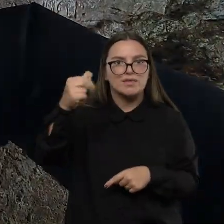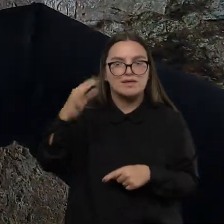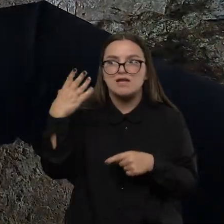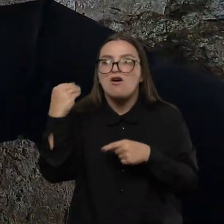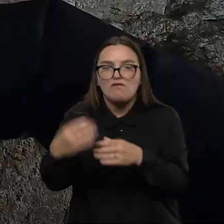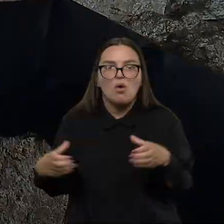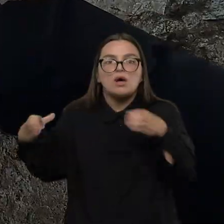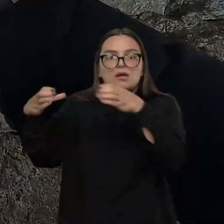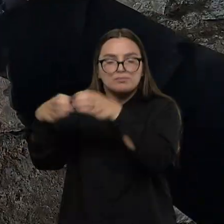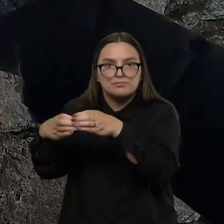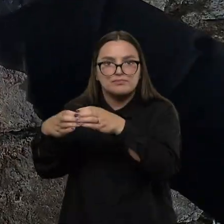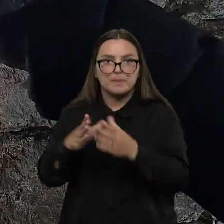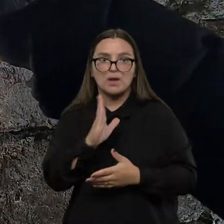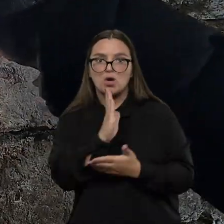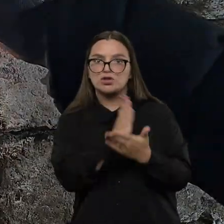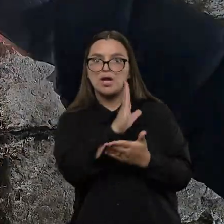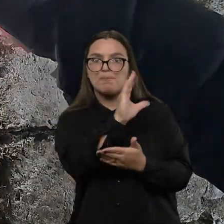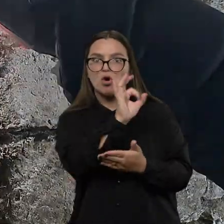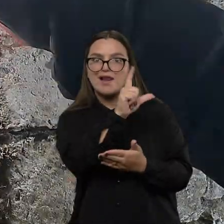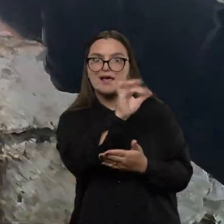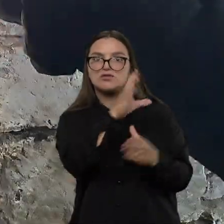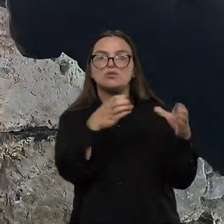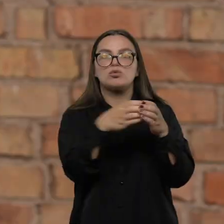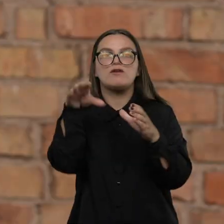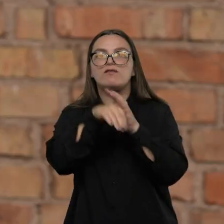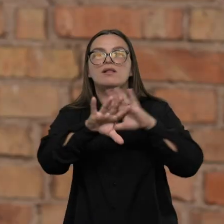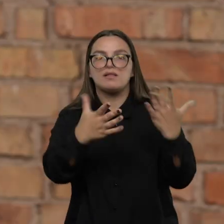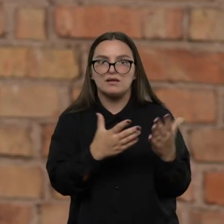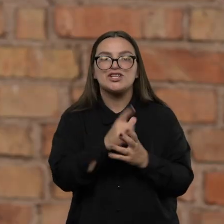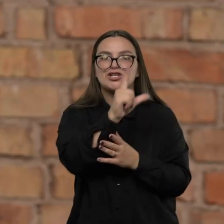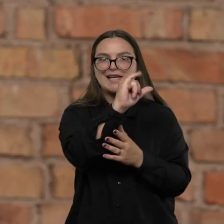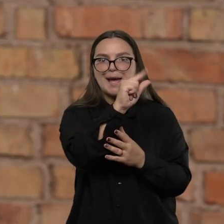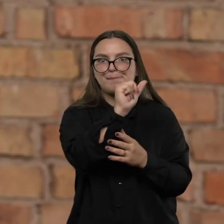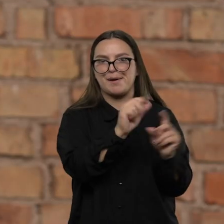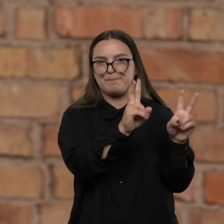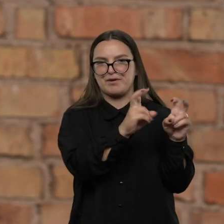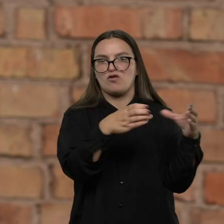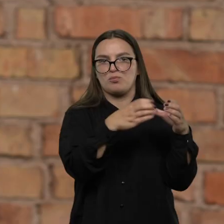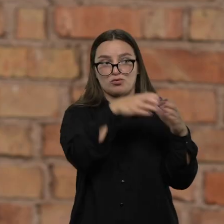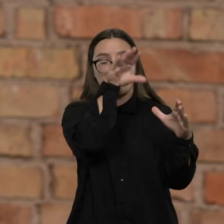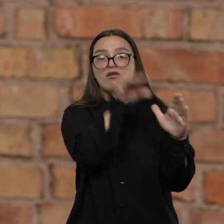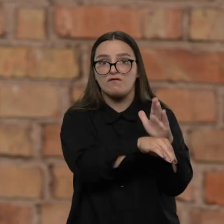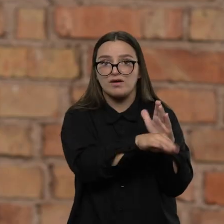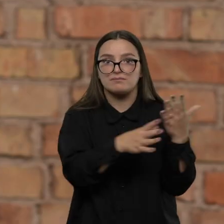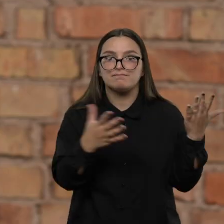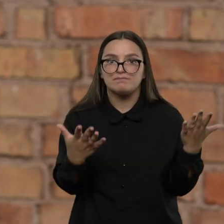Bolesius Strazdas, tai iš Liepos būrio ir yra būrininkas.